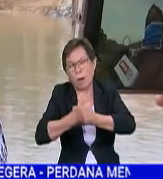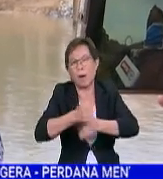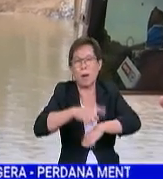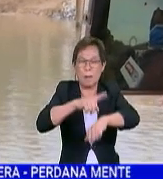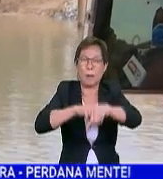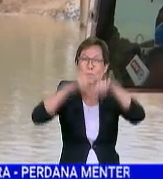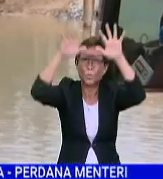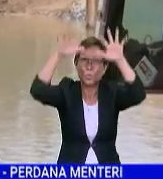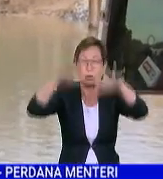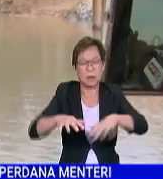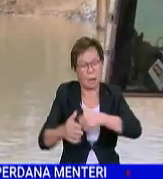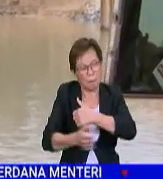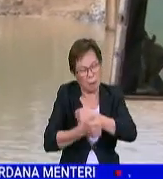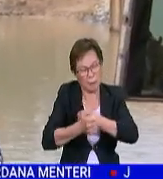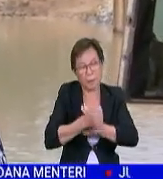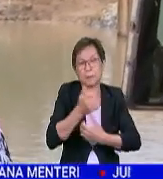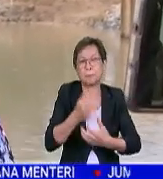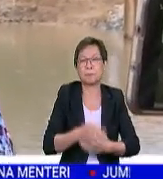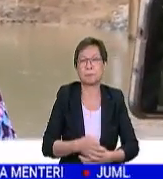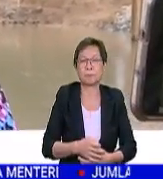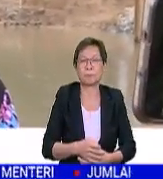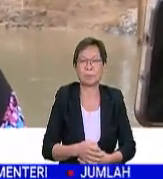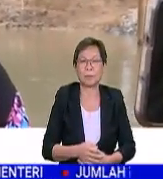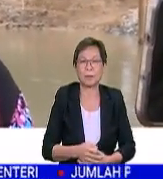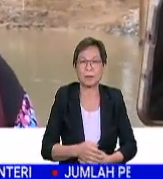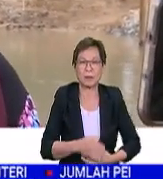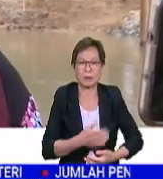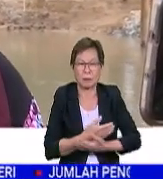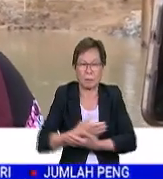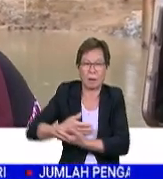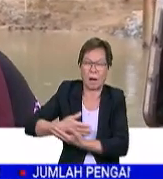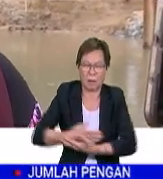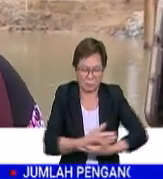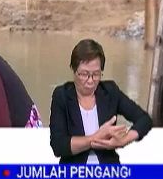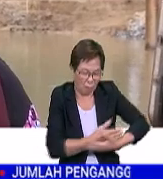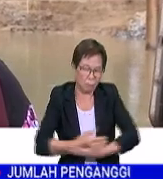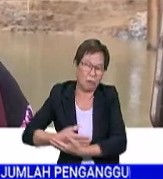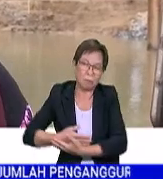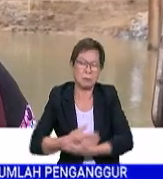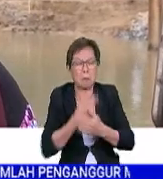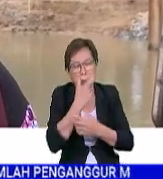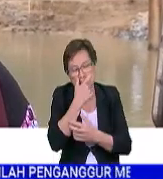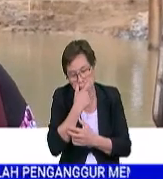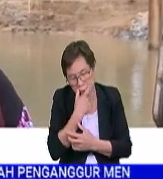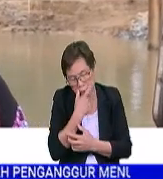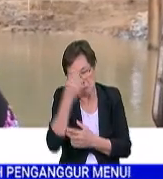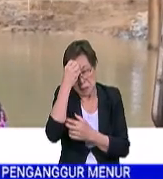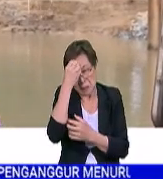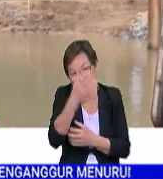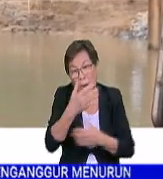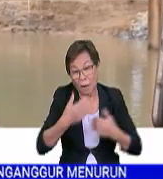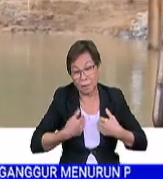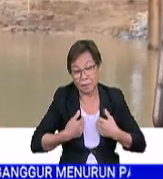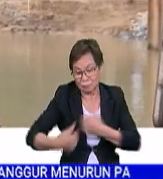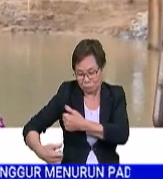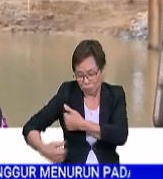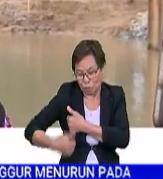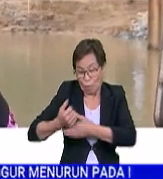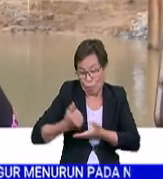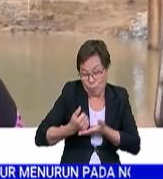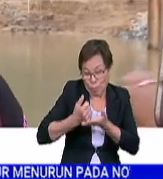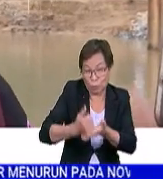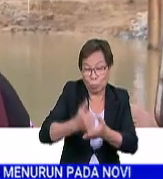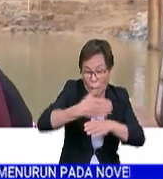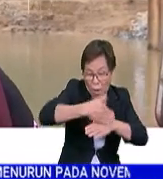hujan ada di aarm anak macam tahun setelah HB lebih dengar akad ke ada pihak tentu enak